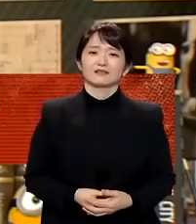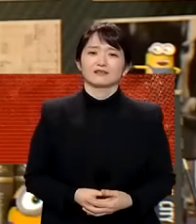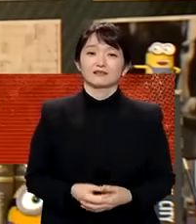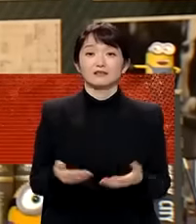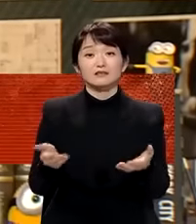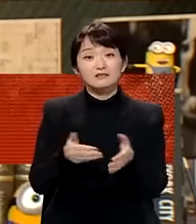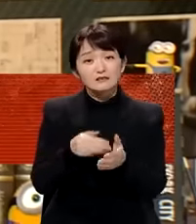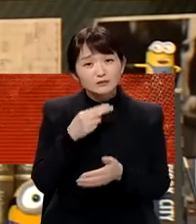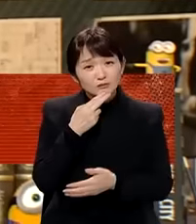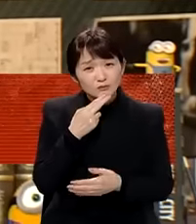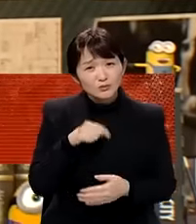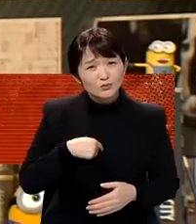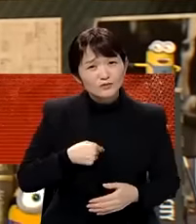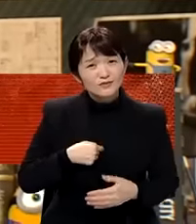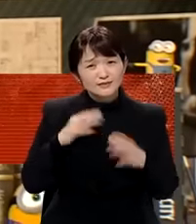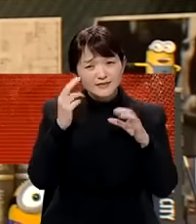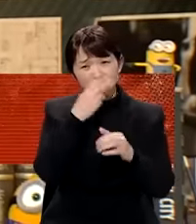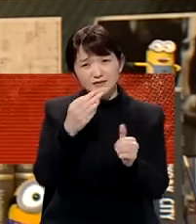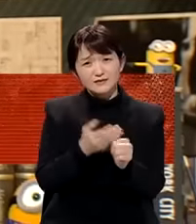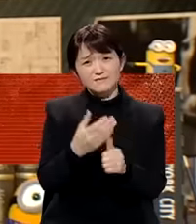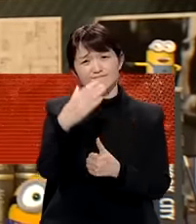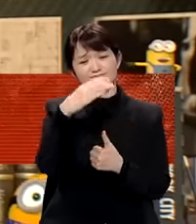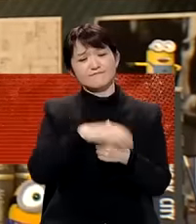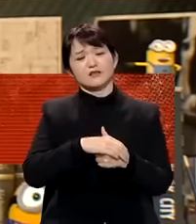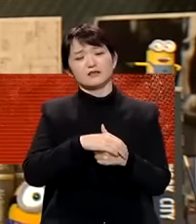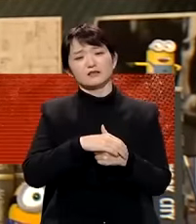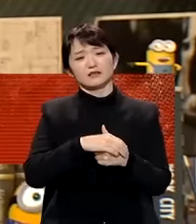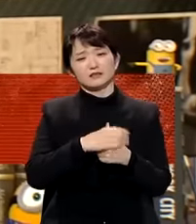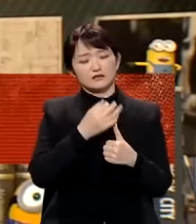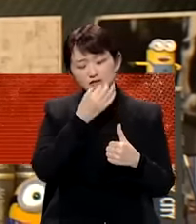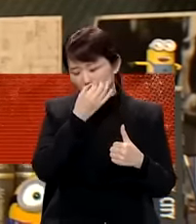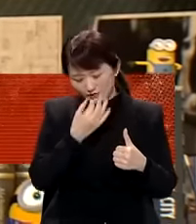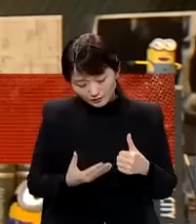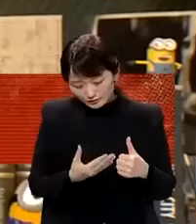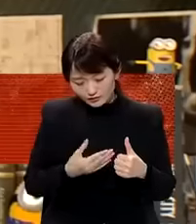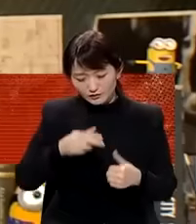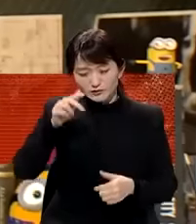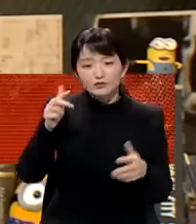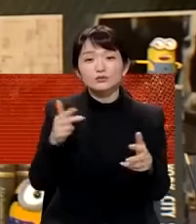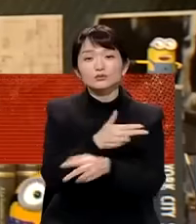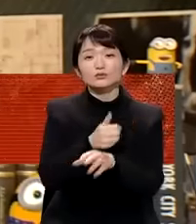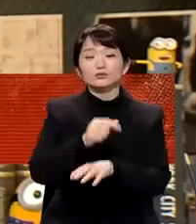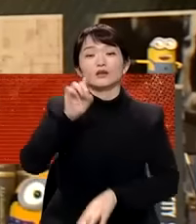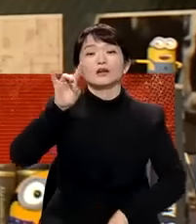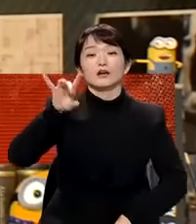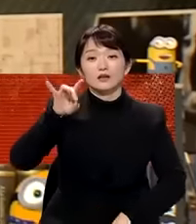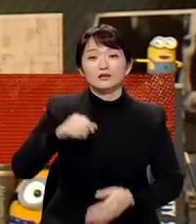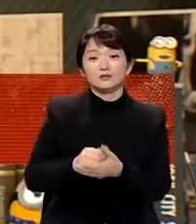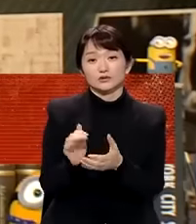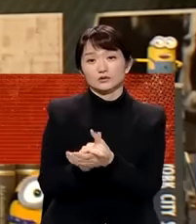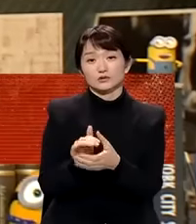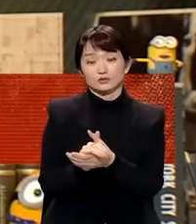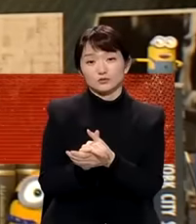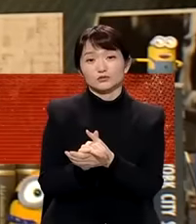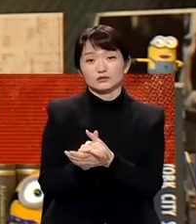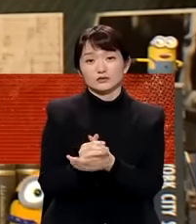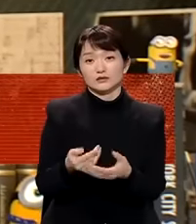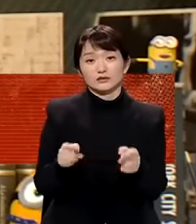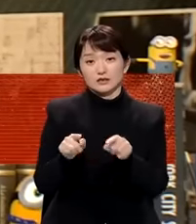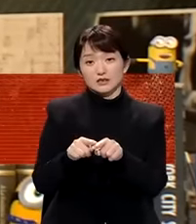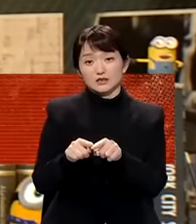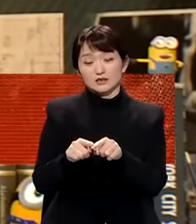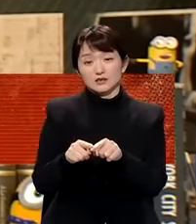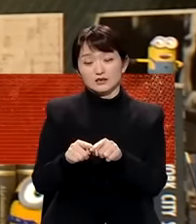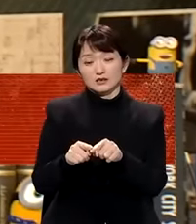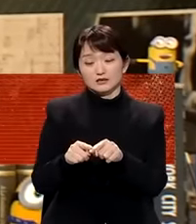퇴근도 없이 독박 유가 하는 거 진짜 죽겠어 나도 하루 딱 하루 친구들이랑 스크린 골프라고 좀 치면서